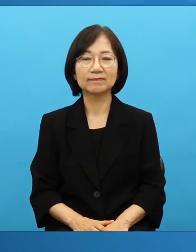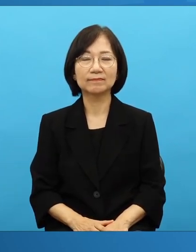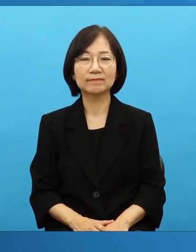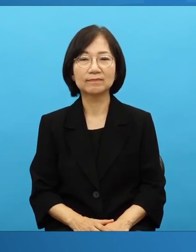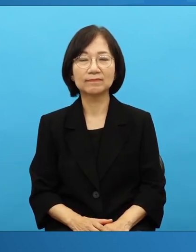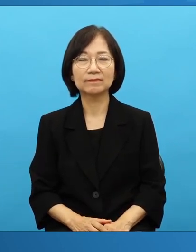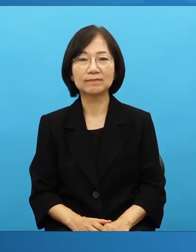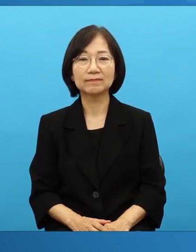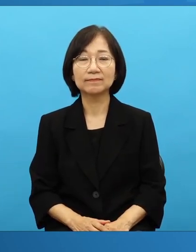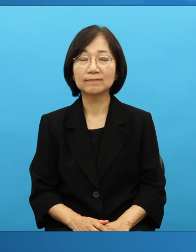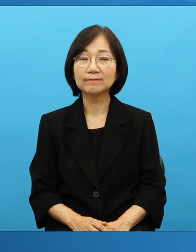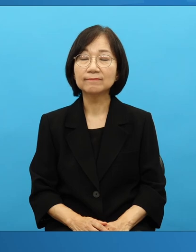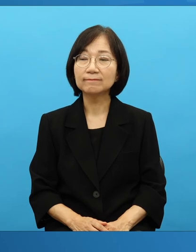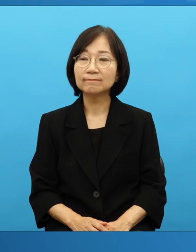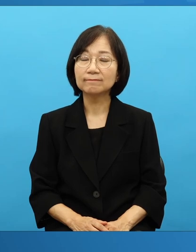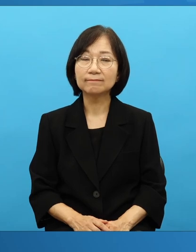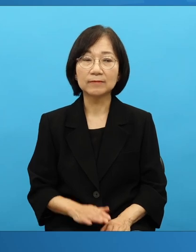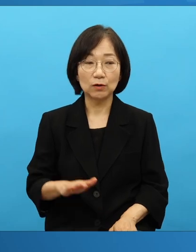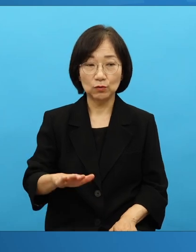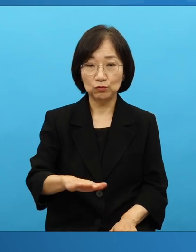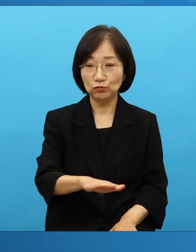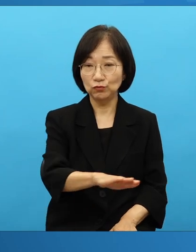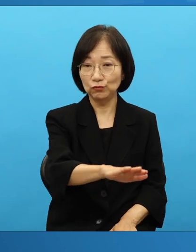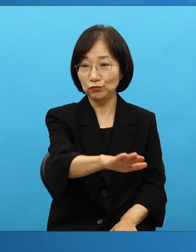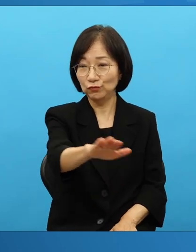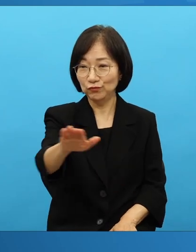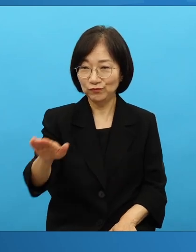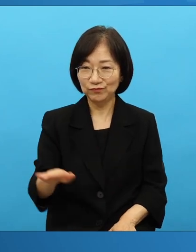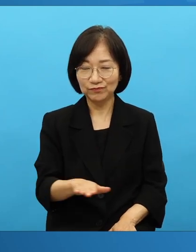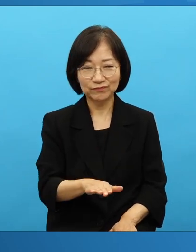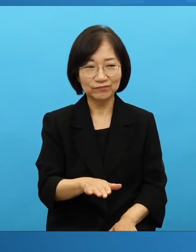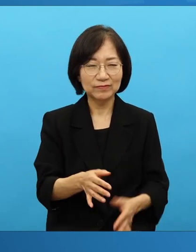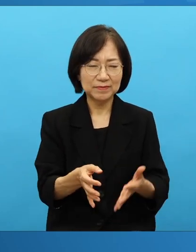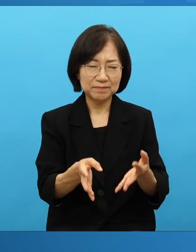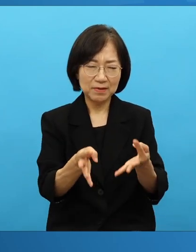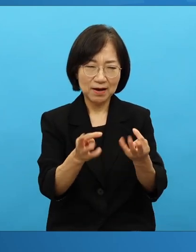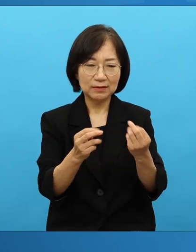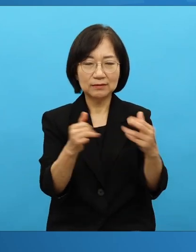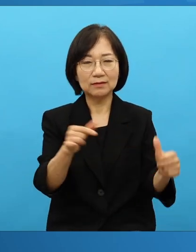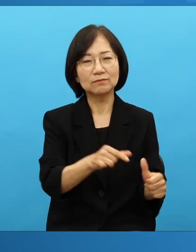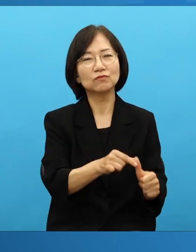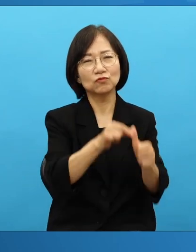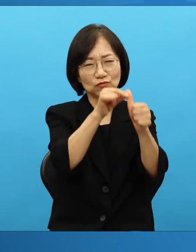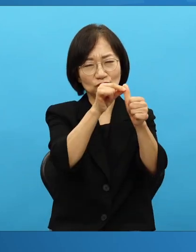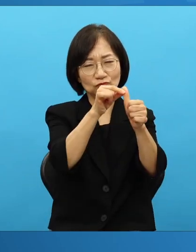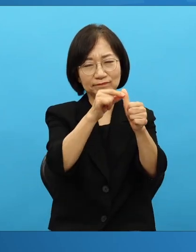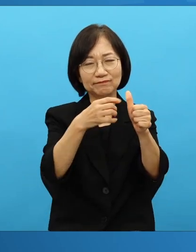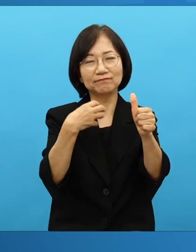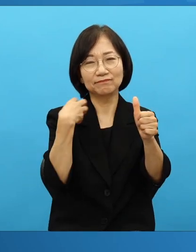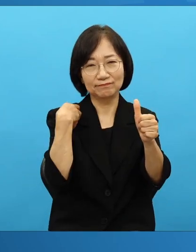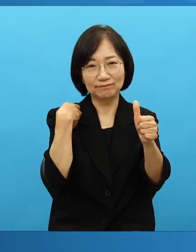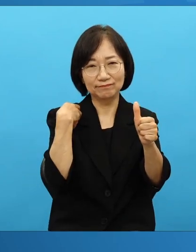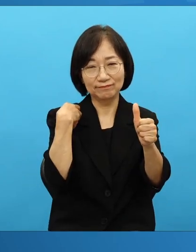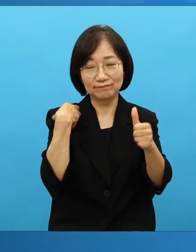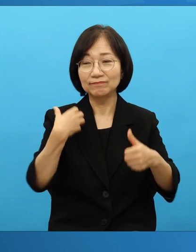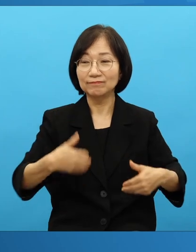우리는 많은 사람 살려야 되기 때문에 영원한 것은 결단인데 지금부터